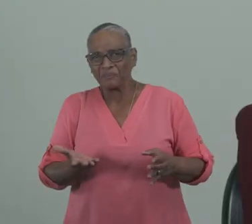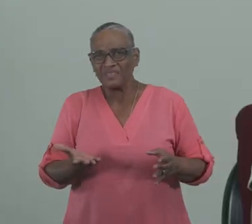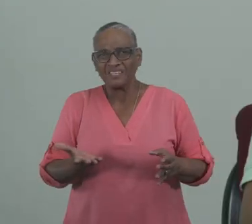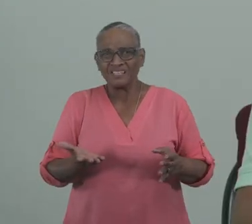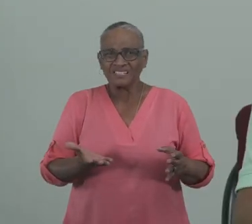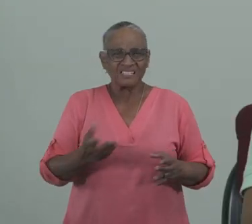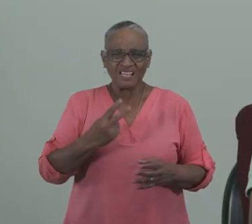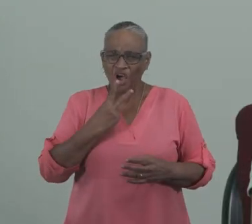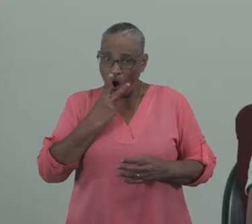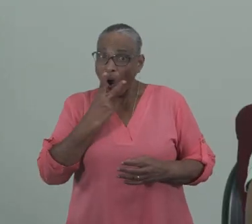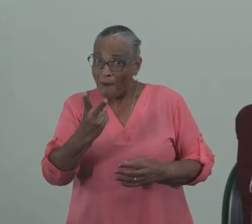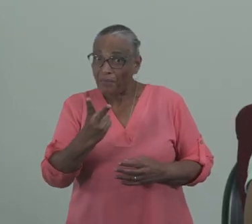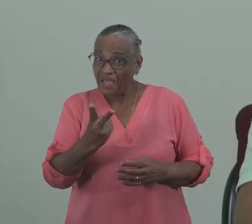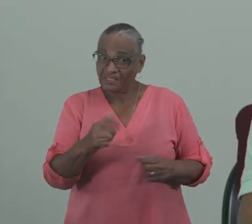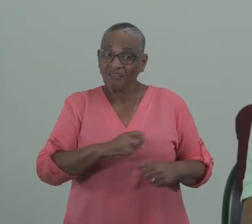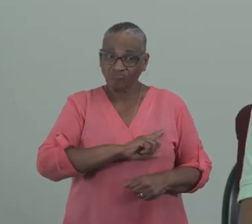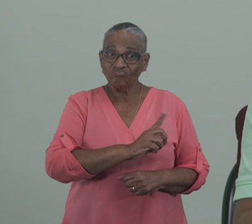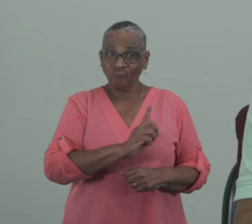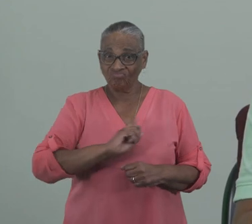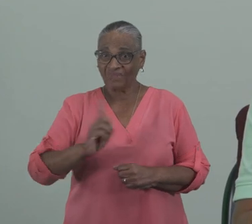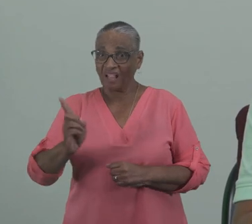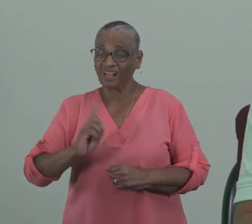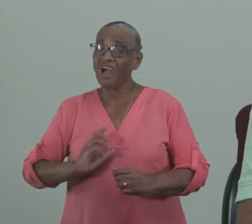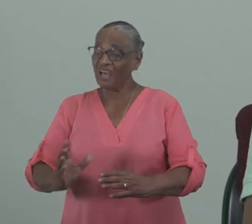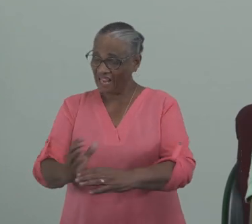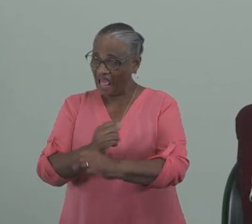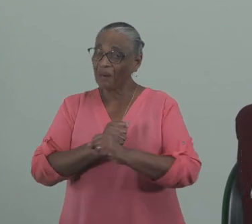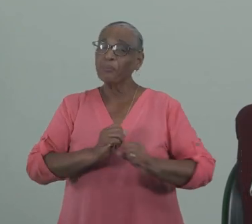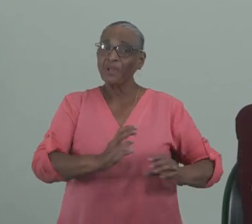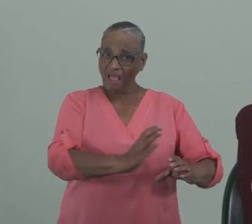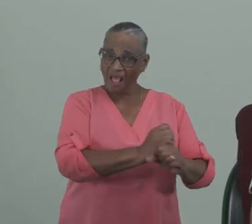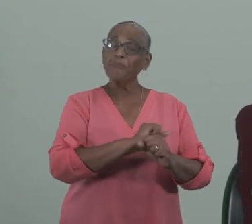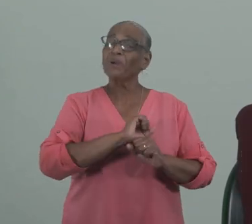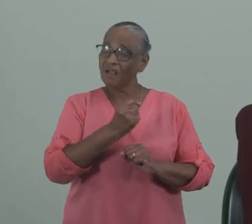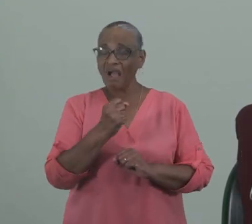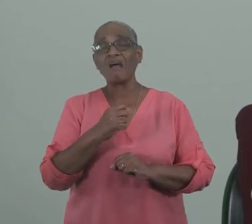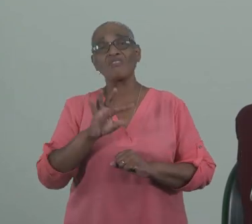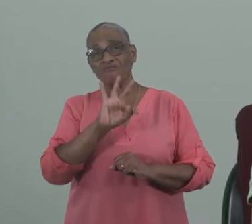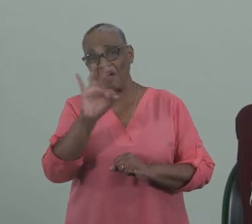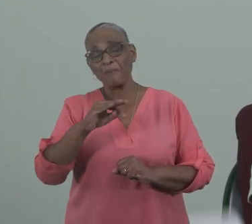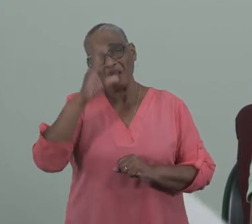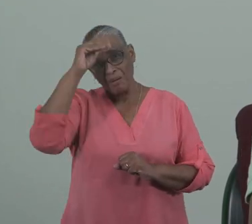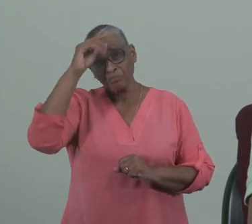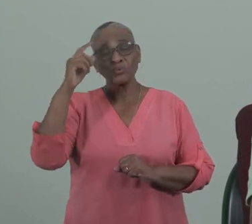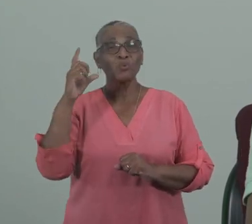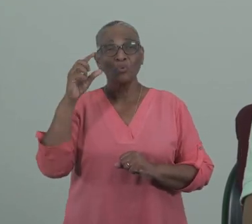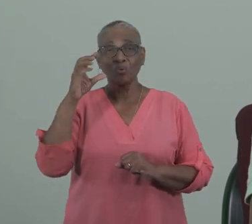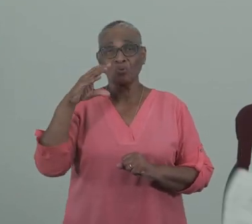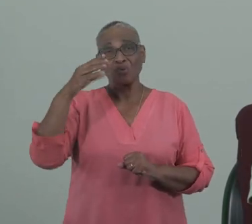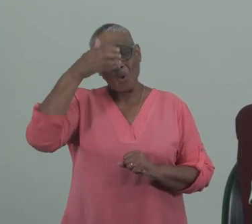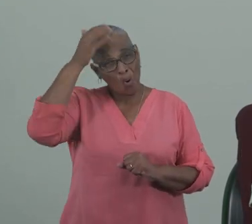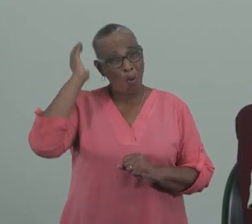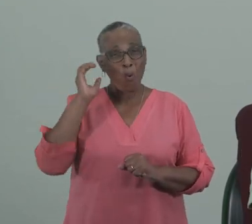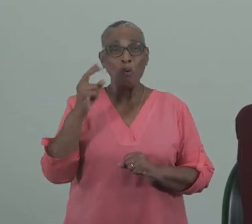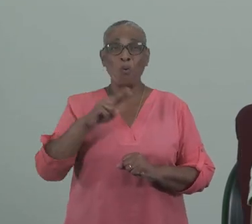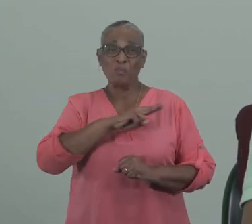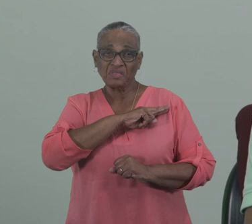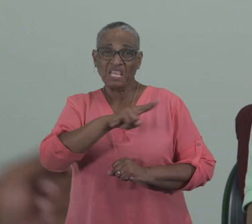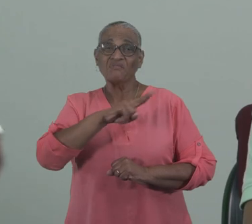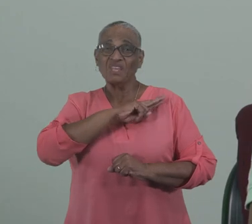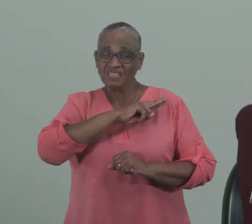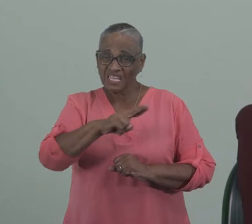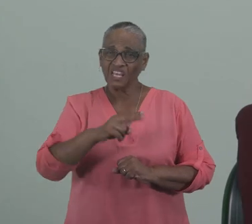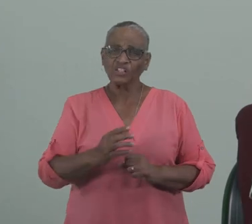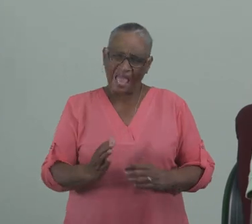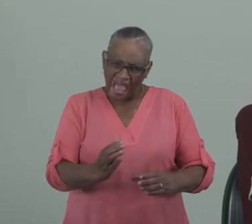dan, weet je, we letten wel op elkaar. Maar dan is het familie, broers, ooms, neven, nichten die